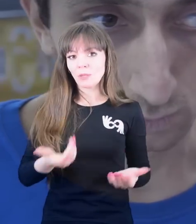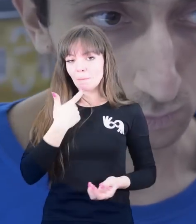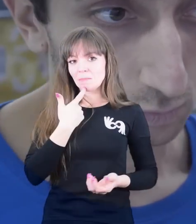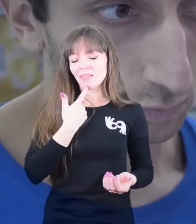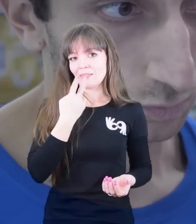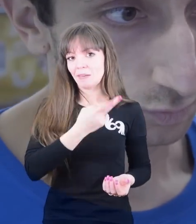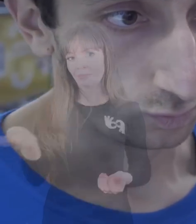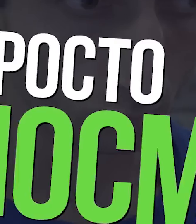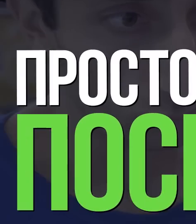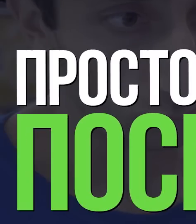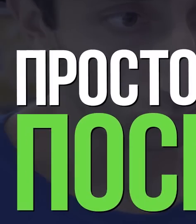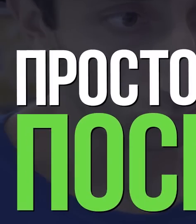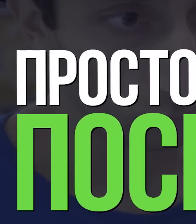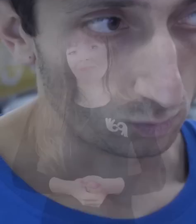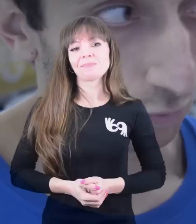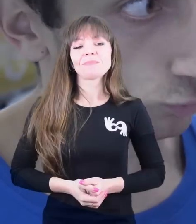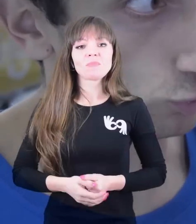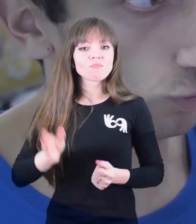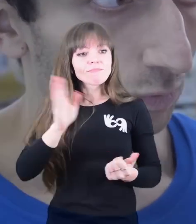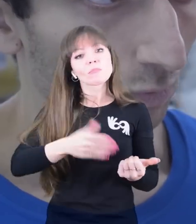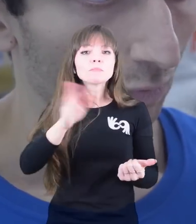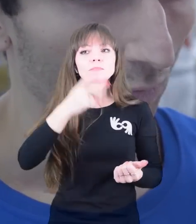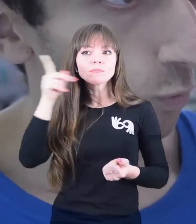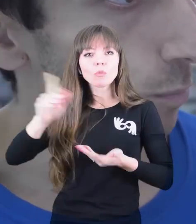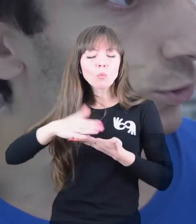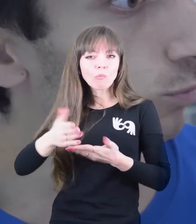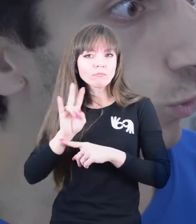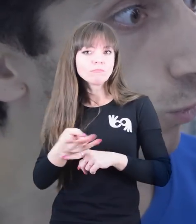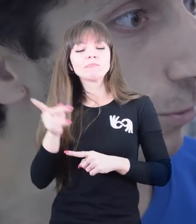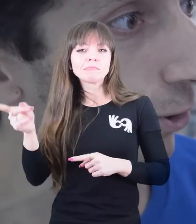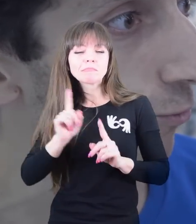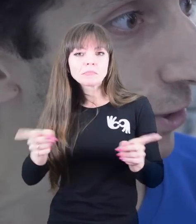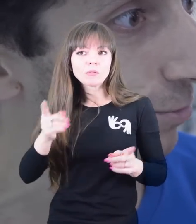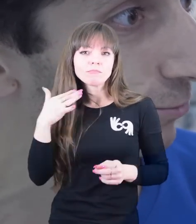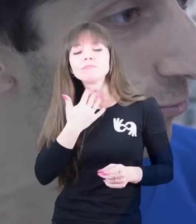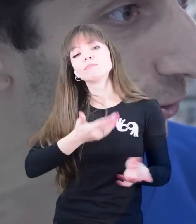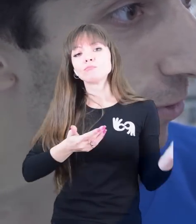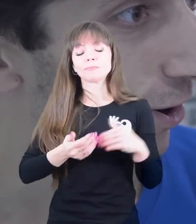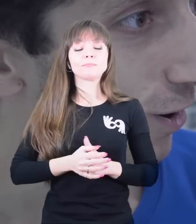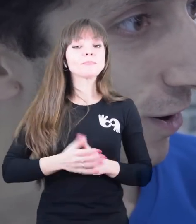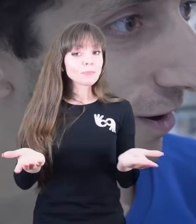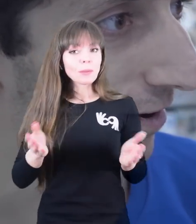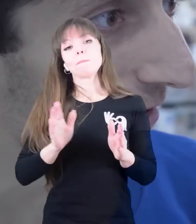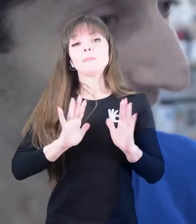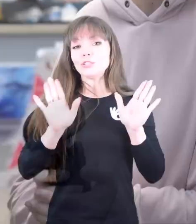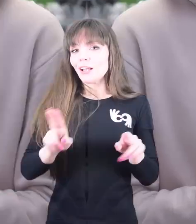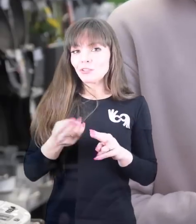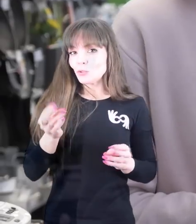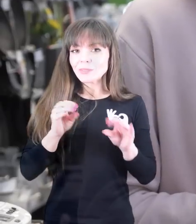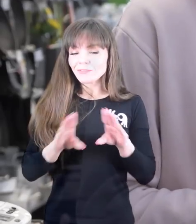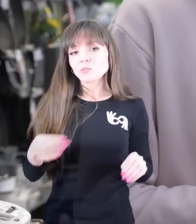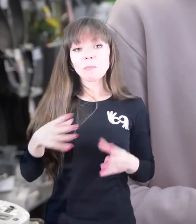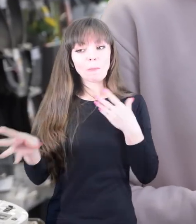нет. Можно мы просто посмотрим? Что? Да. О, пойдем, ну ты прикольный, посмотрим. Ой, нифига себе, точно.